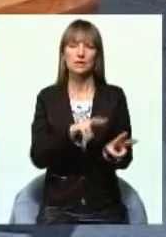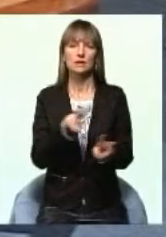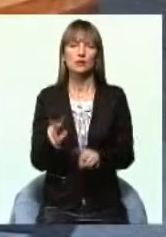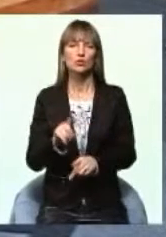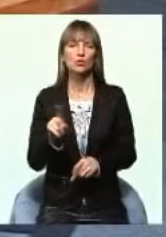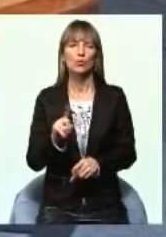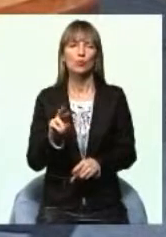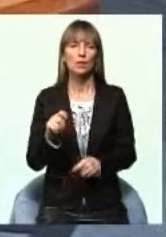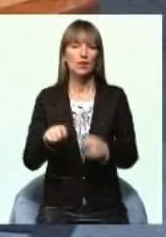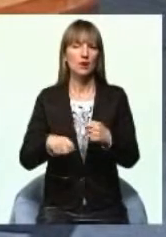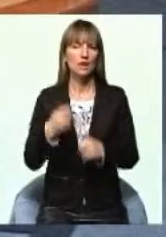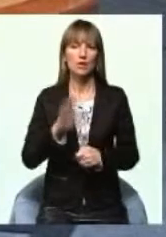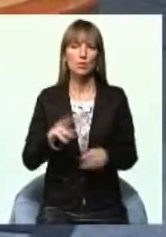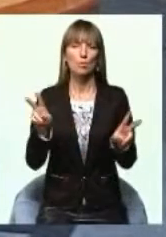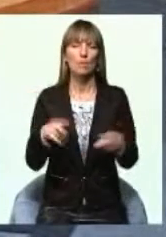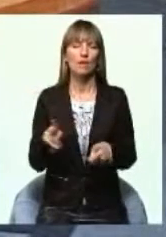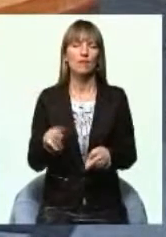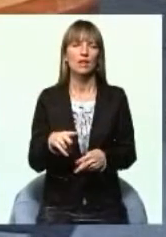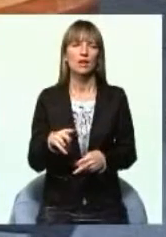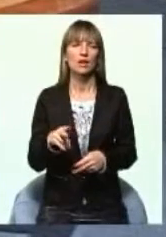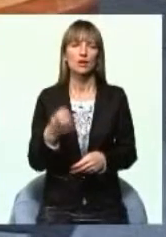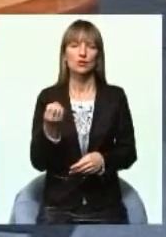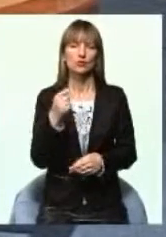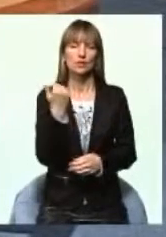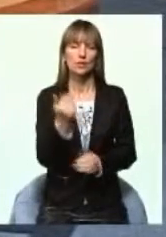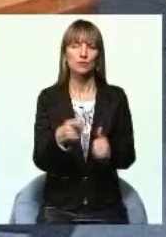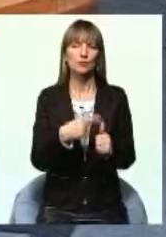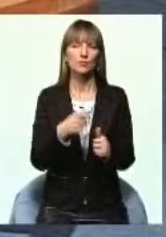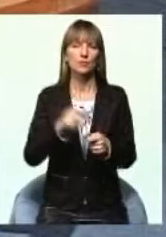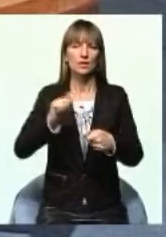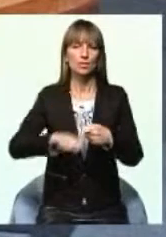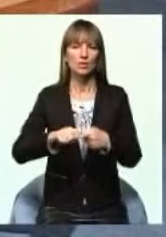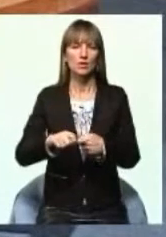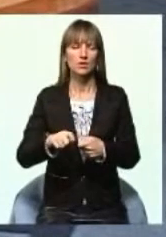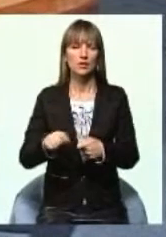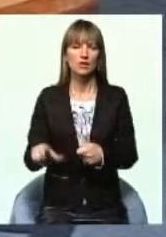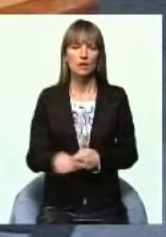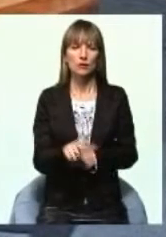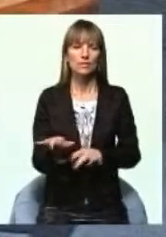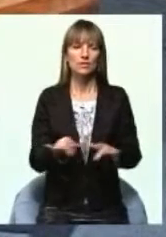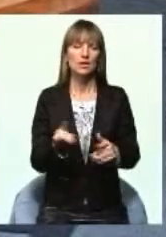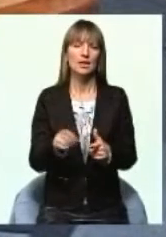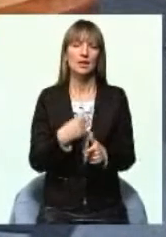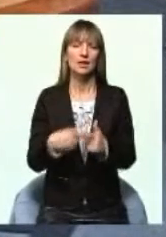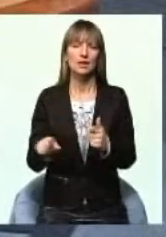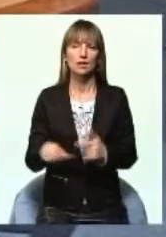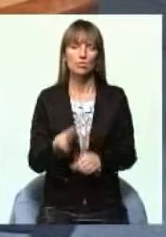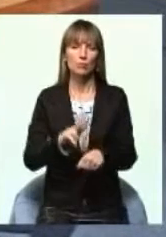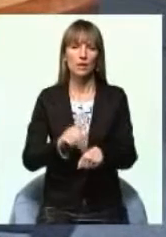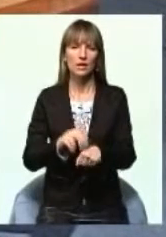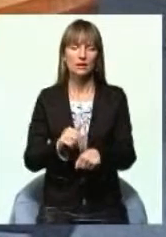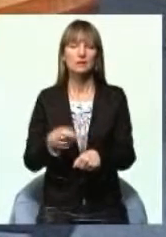щоб інші не порушували правила. Так, або як їх ще їх називають інспектори дорожнього руху або дорожня поліція, як нещодавно їх почали